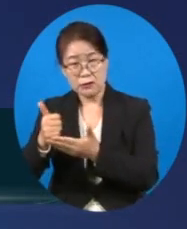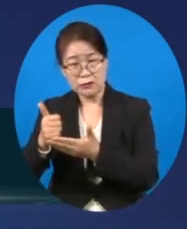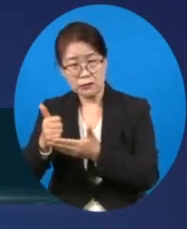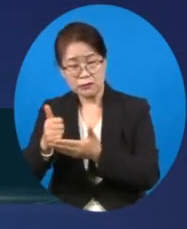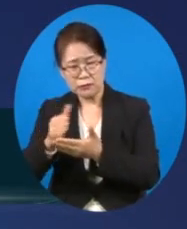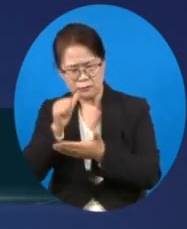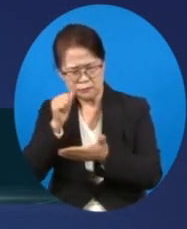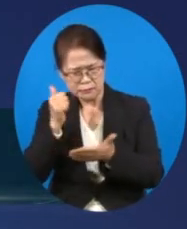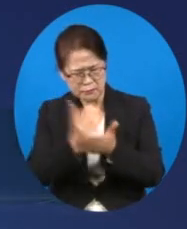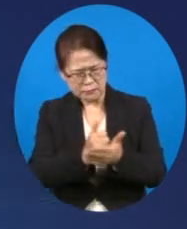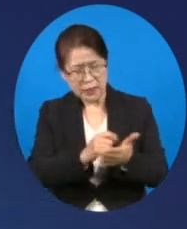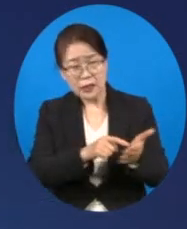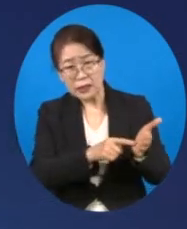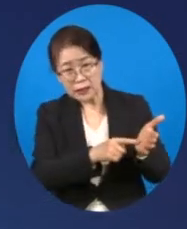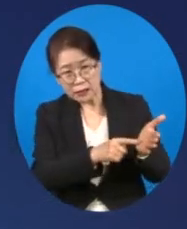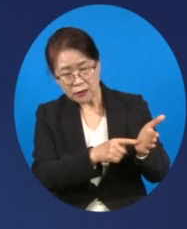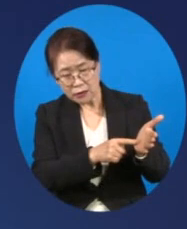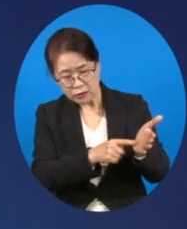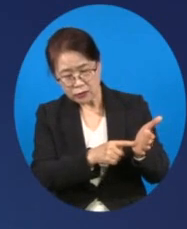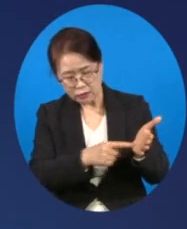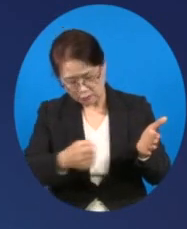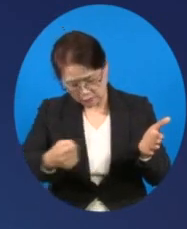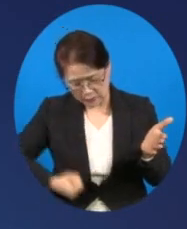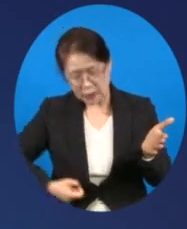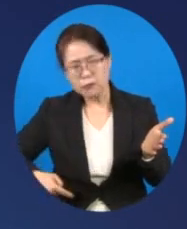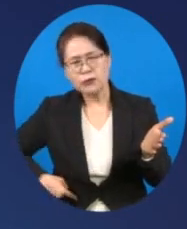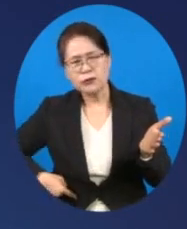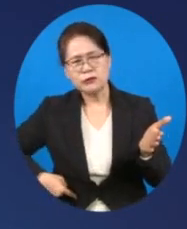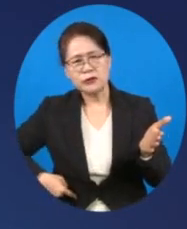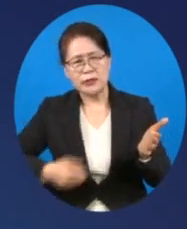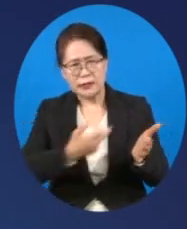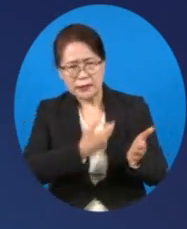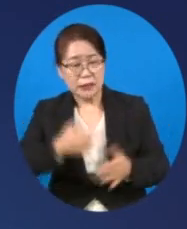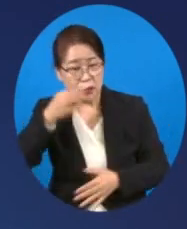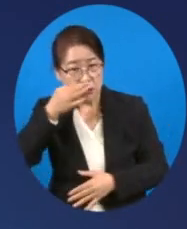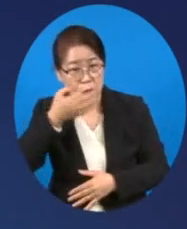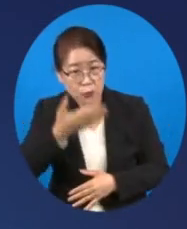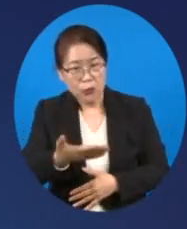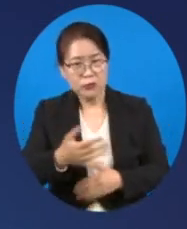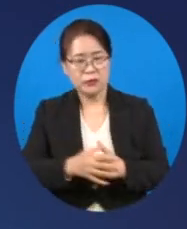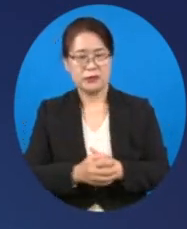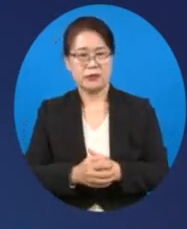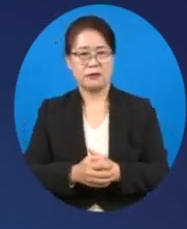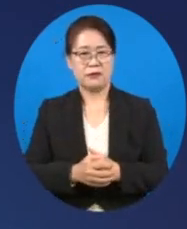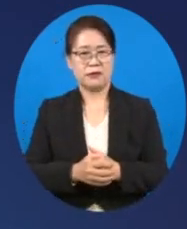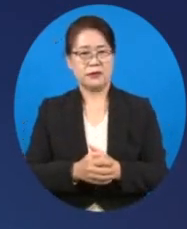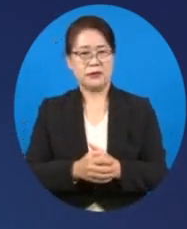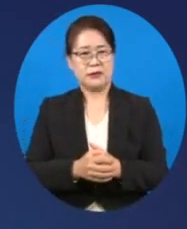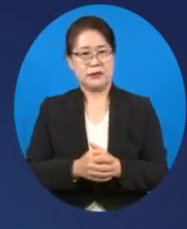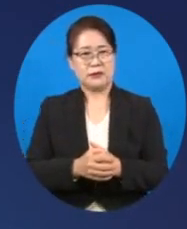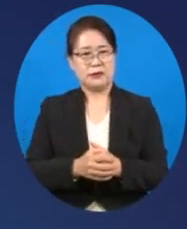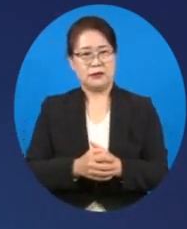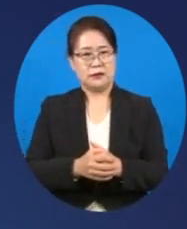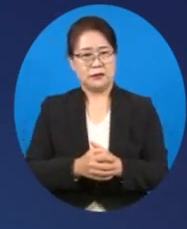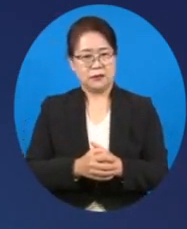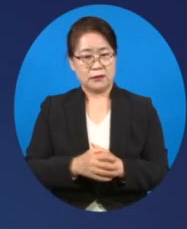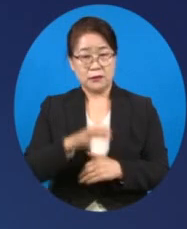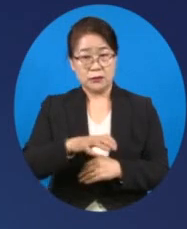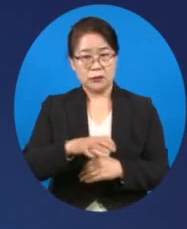근데 거기서 끝나지 않았습니다 부활하신 주님은요 그 처음에 현장에 있지 않아서